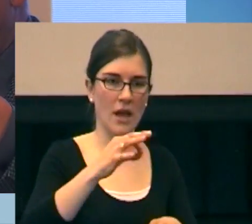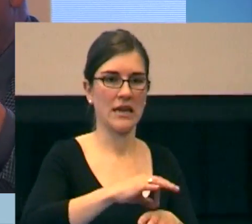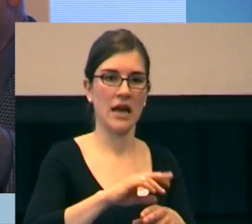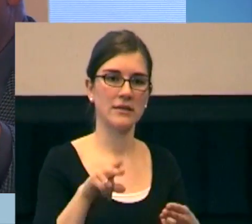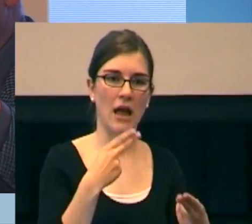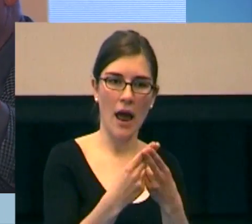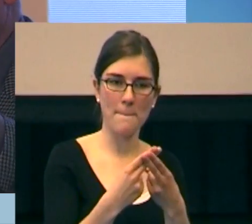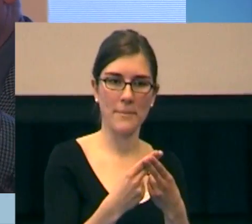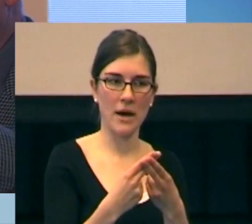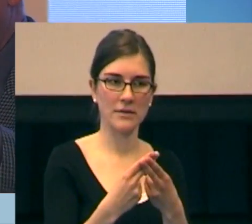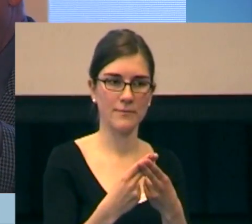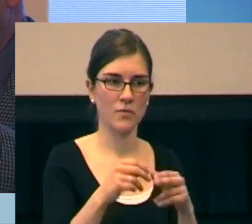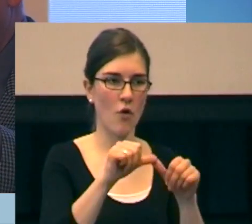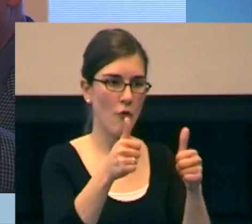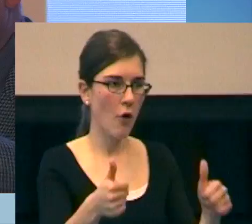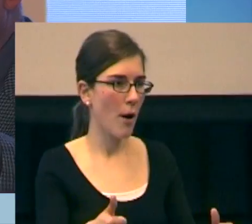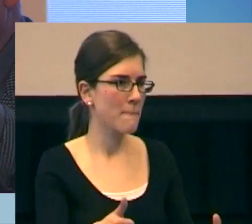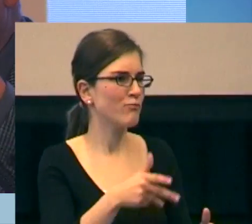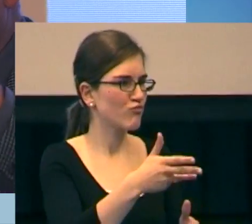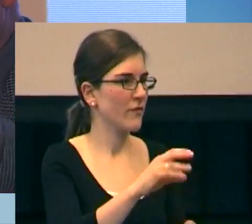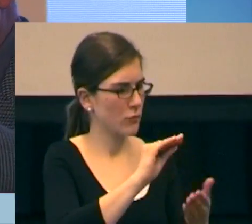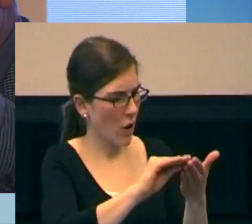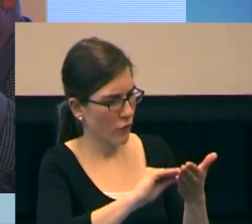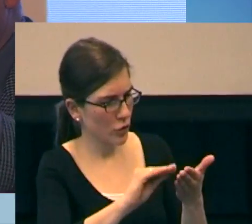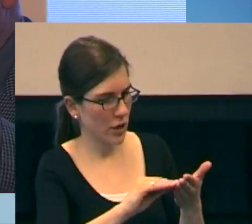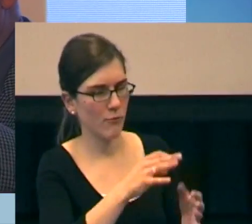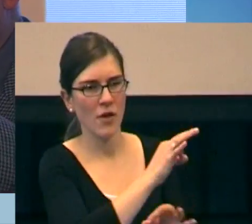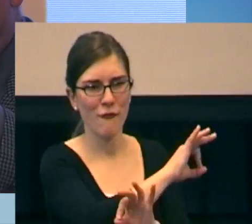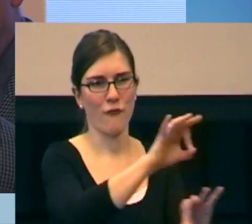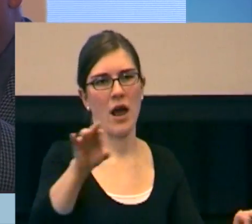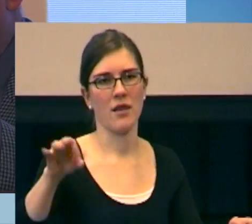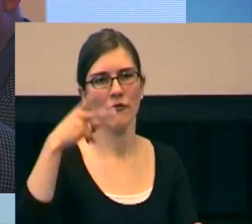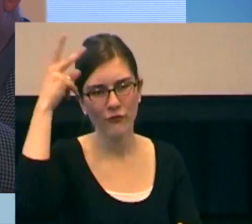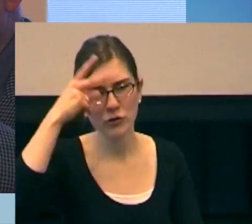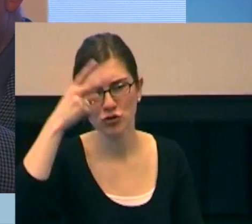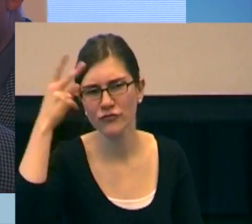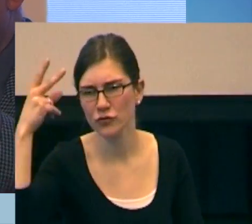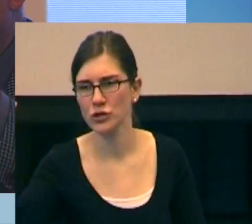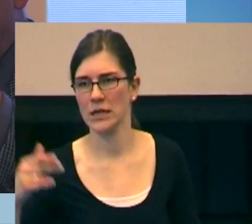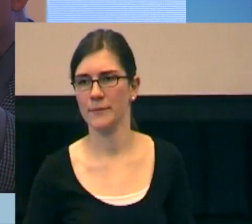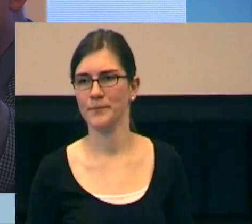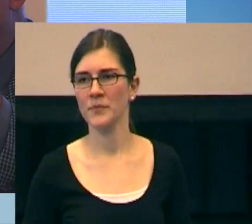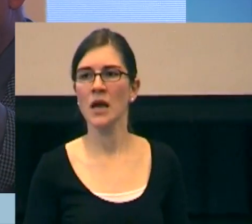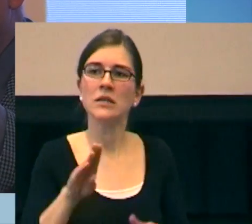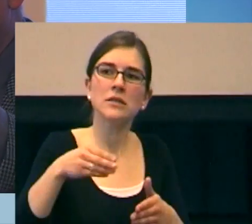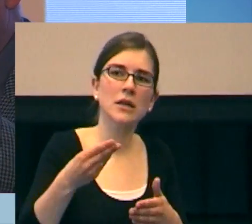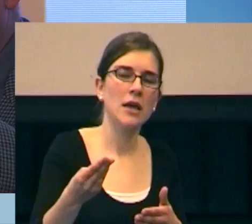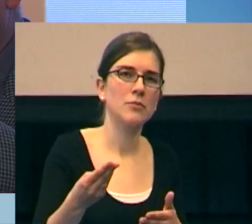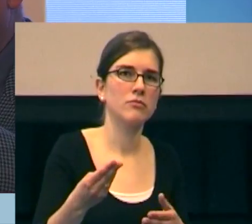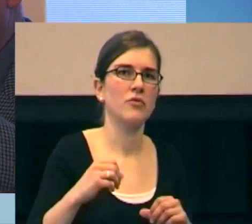Form die für jeden verständlich ist es gibt eine Broschüre zur Früherkennung ist vor kurzem